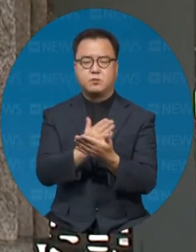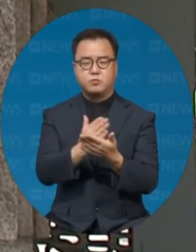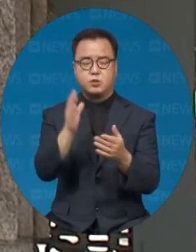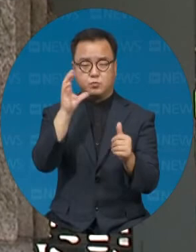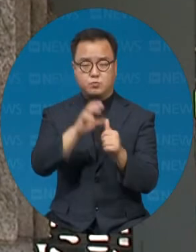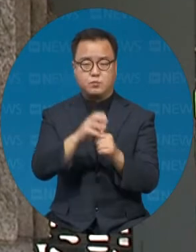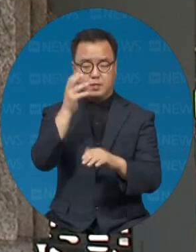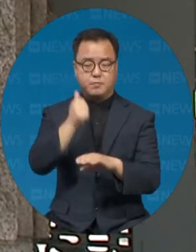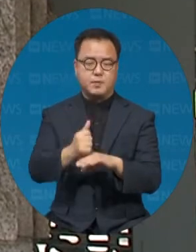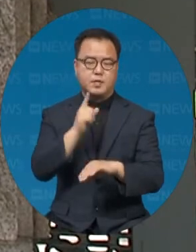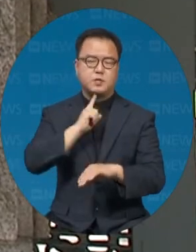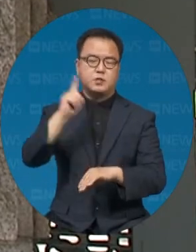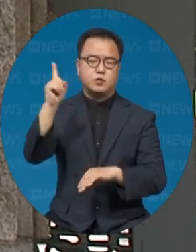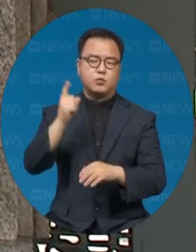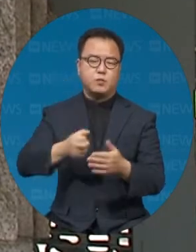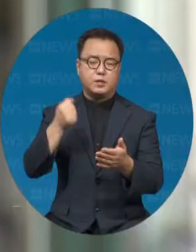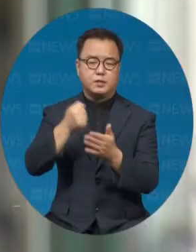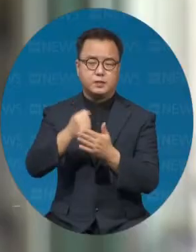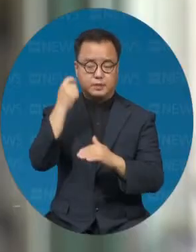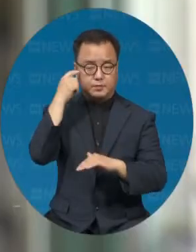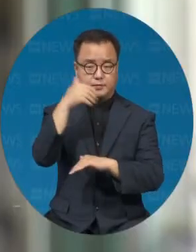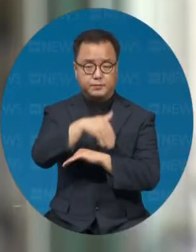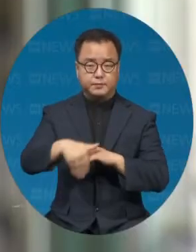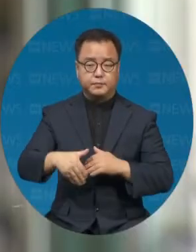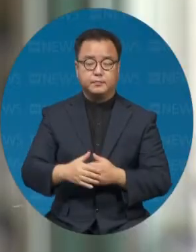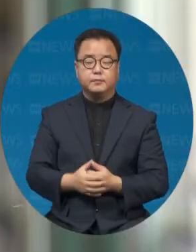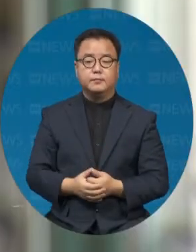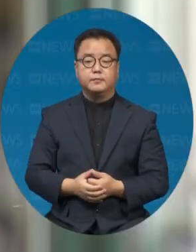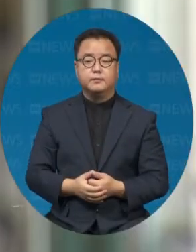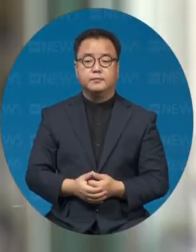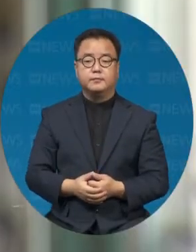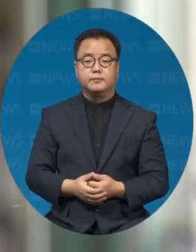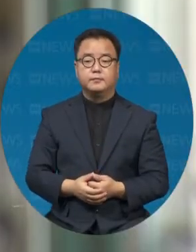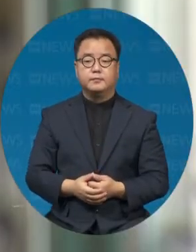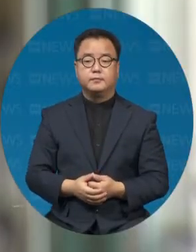기소 여부를 결정할 방침입니다 이게 쓰 송 성 합니다